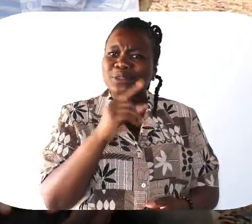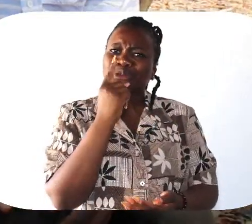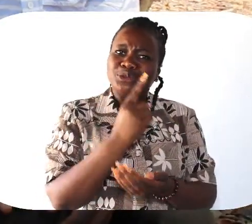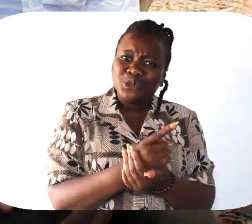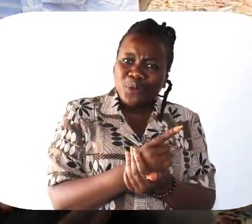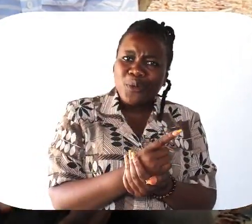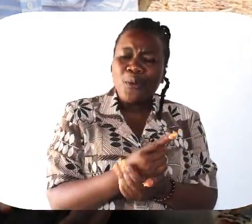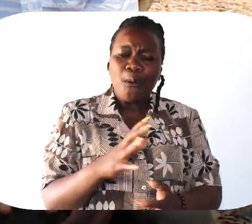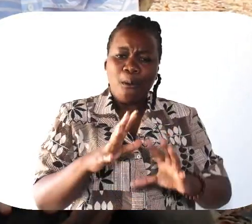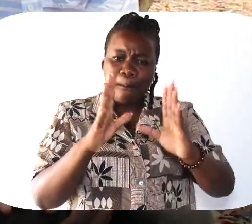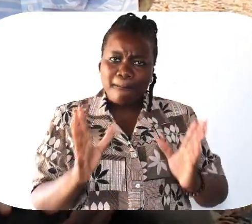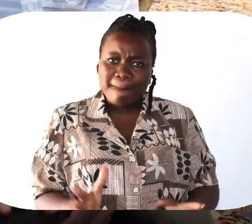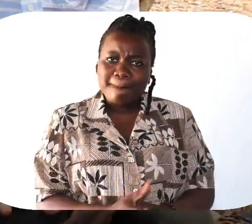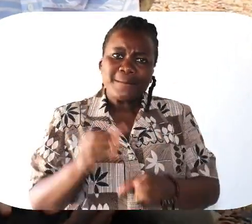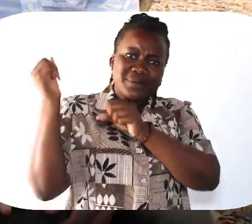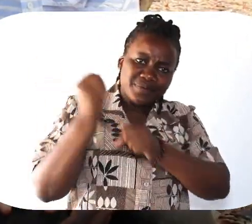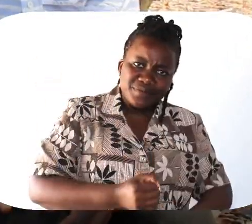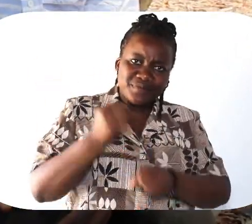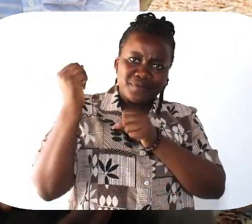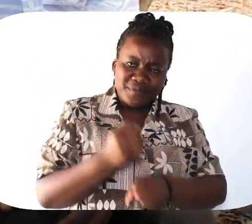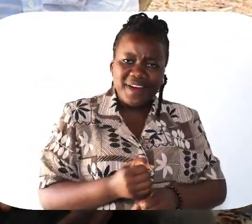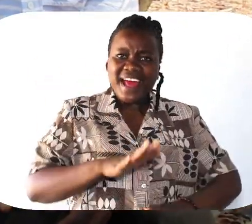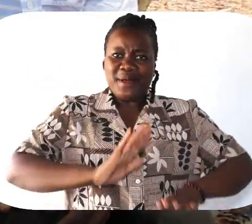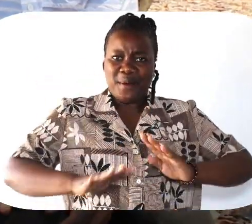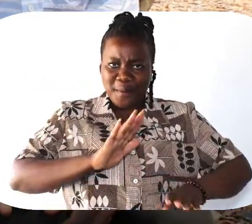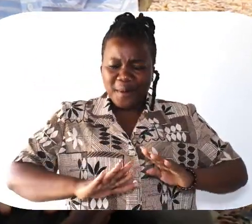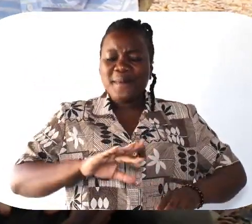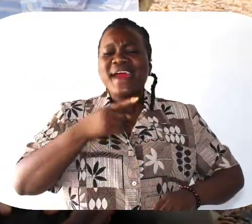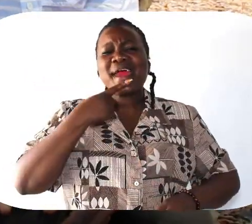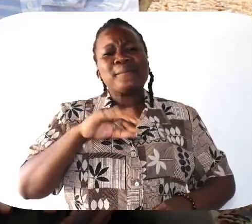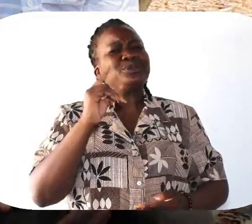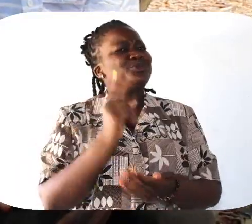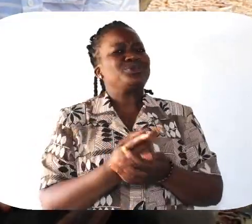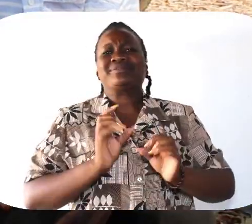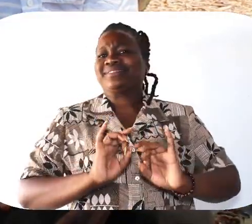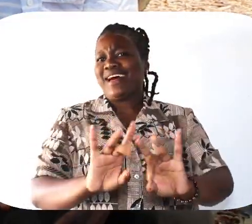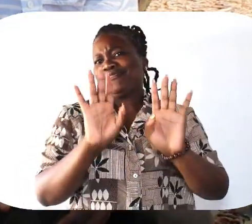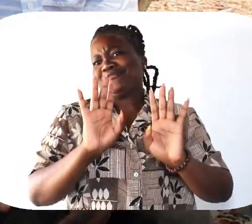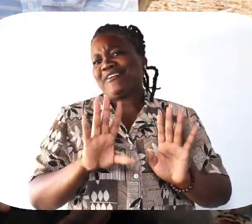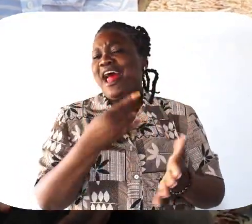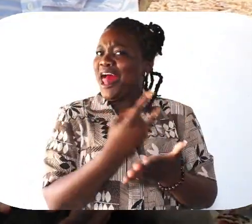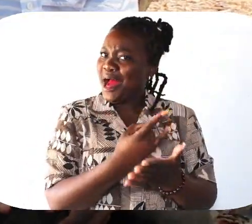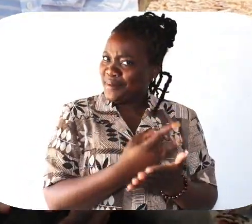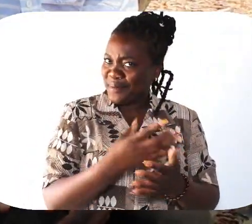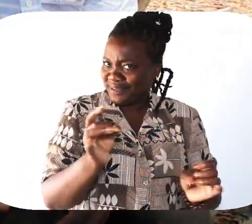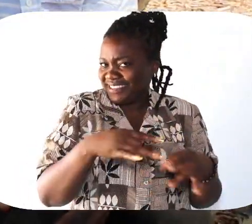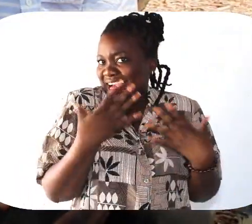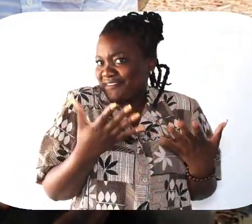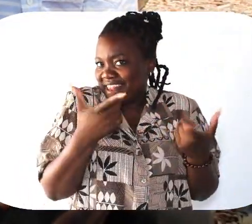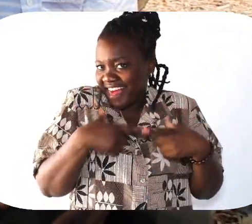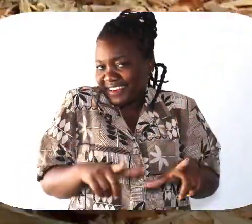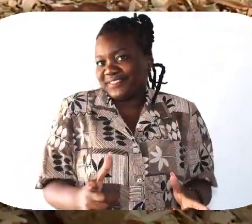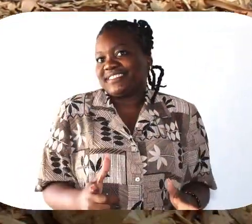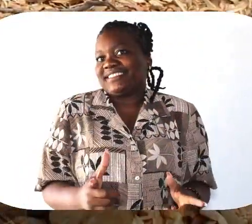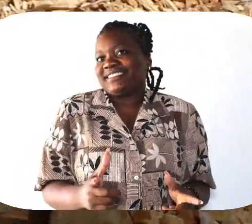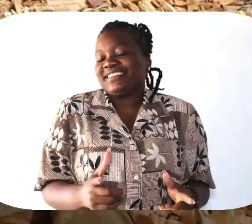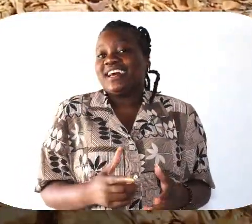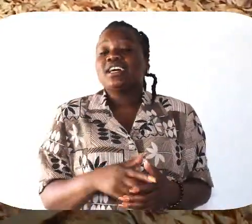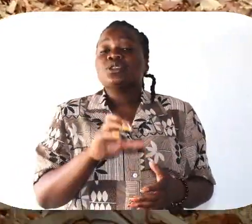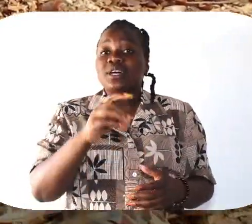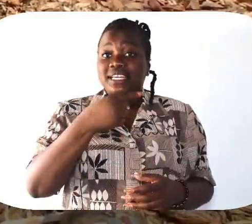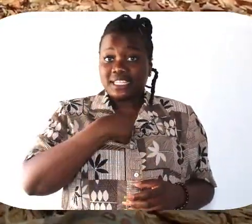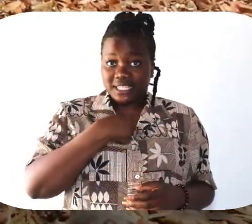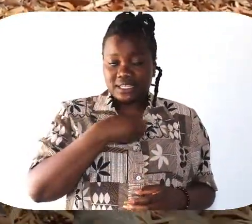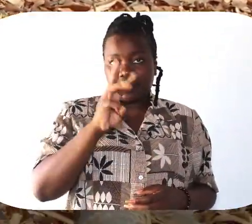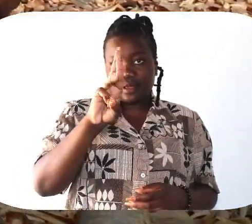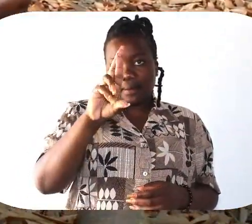akukwanisa kutodzedzawo maturi mitwo ngoma akukwanisa kuzvidini kutozvibatsirawo mukurarama